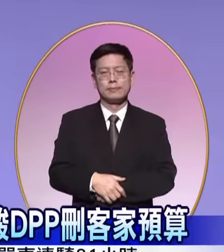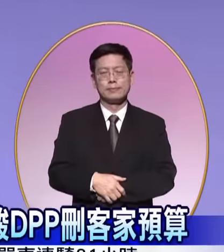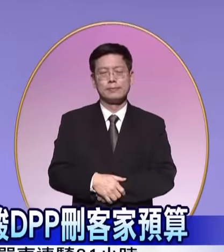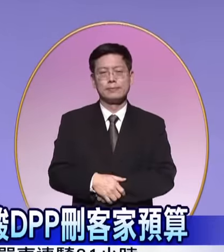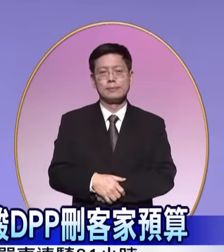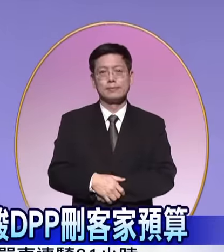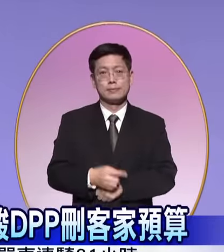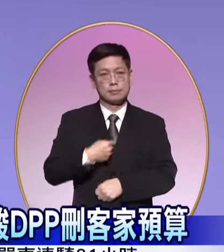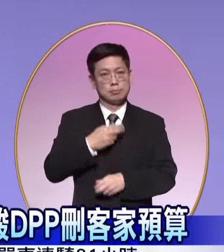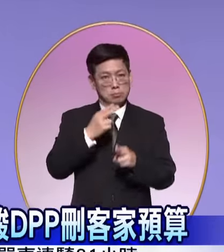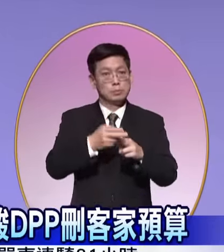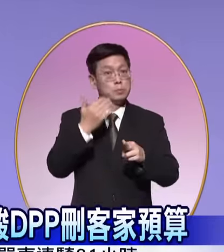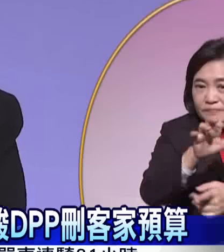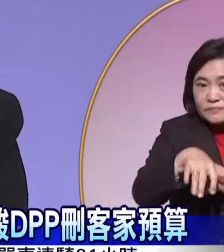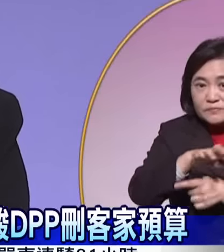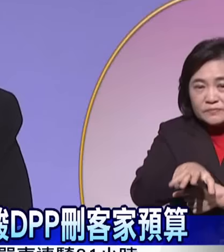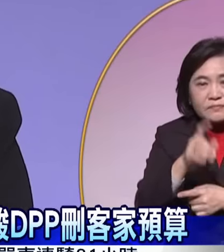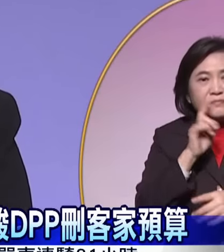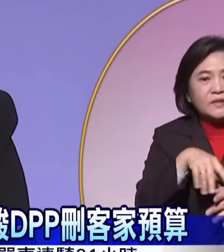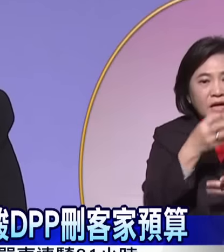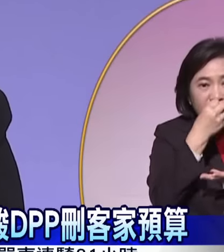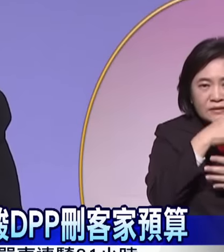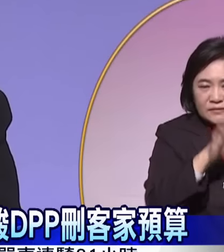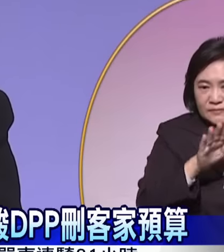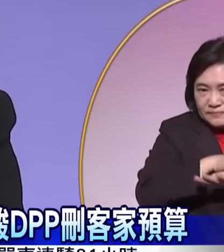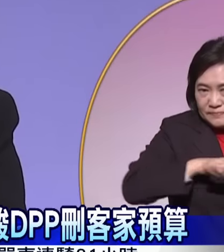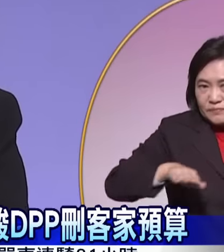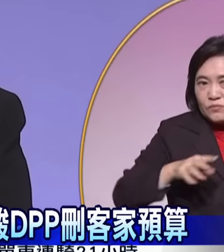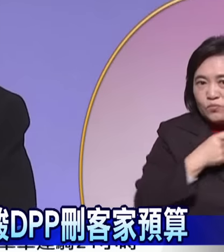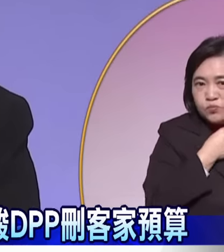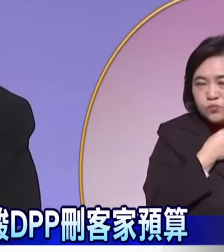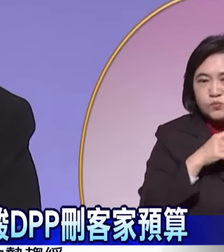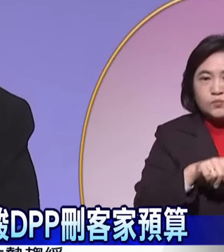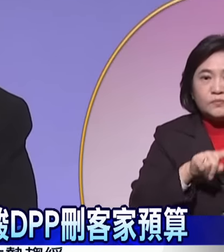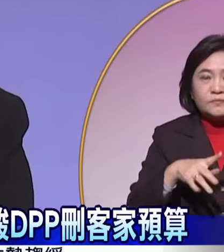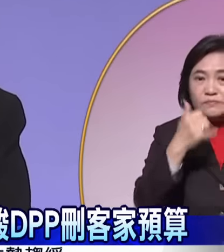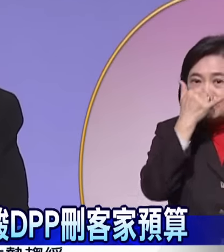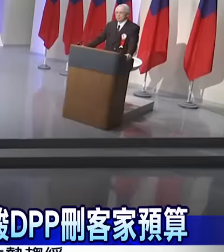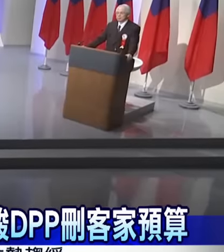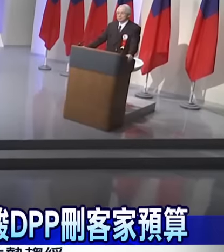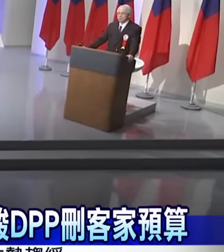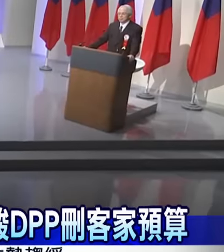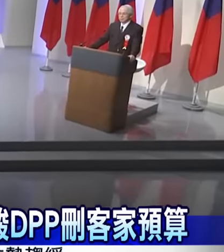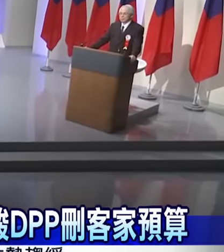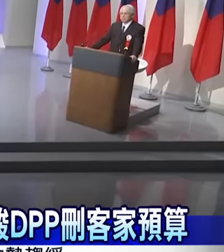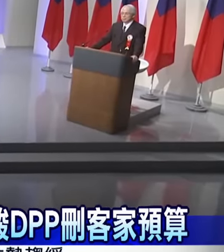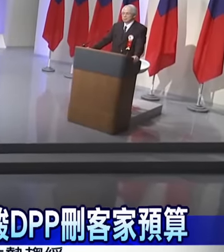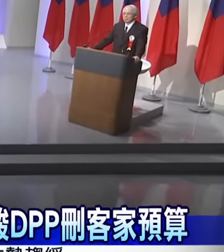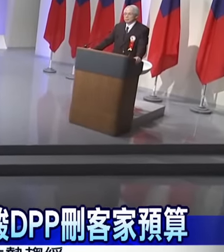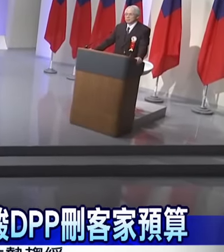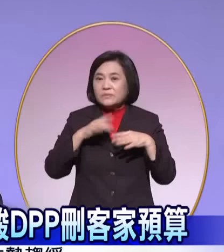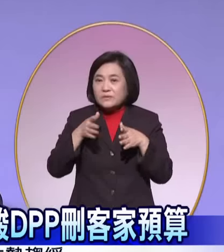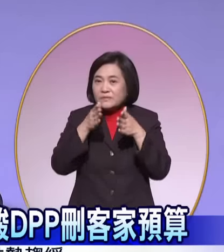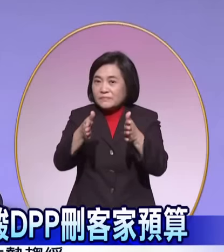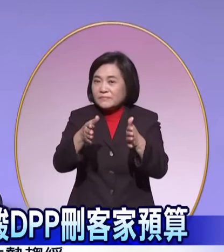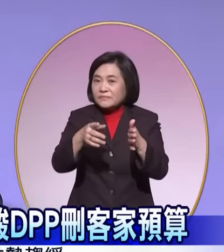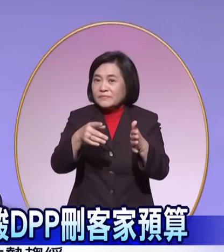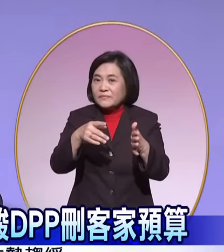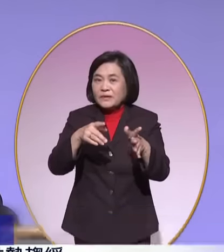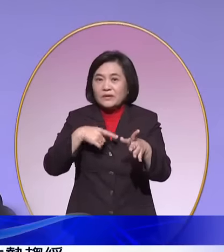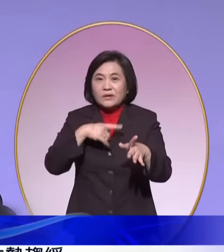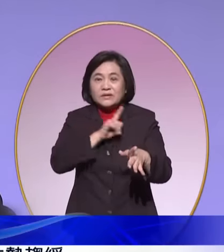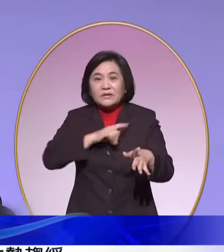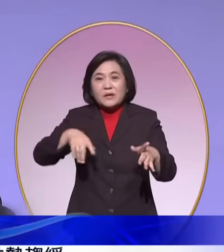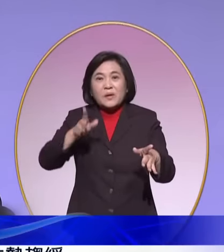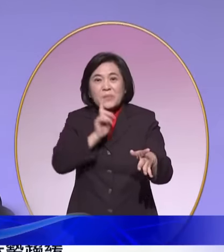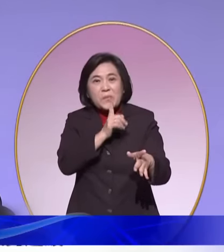抛开常年省级纠结，蔡英文也提出政见拉拢原住民及新住民，但朱立伦也不是省油的灯。 没选